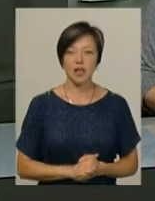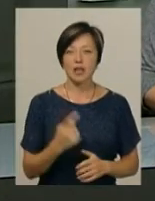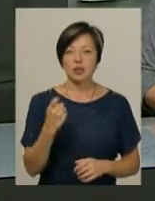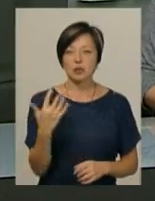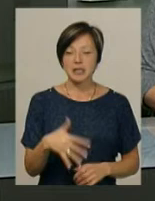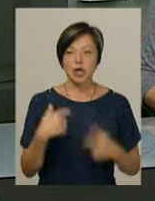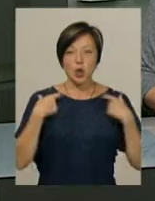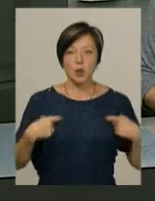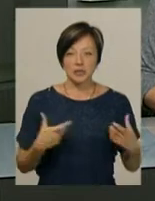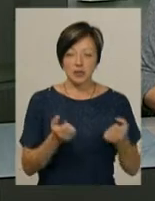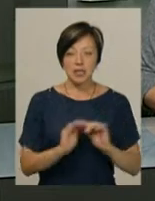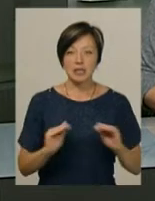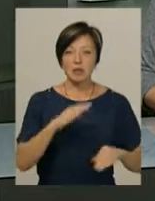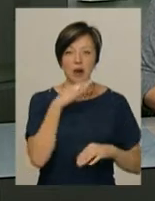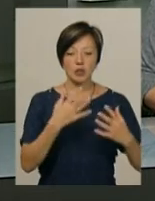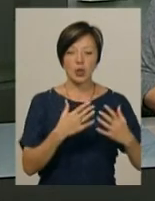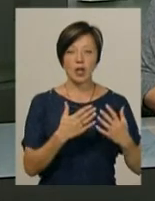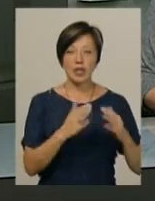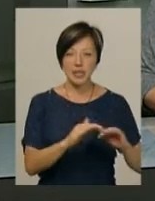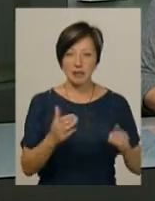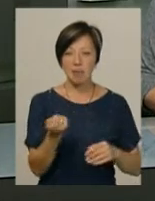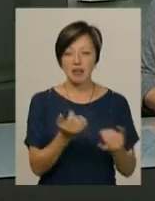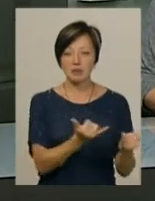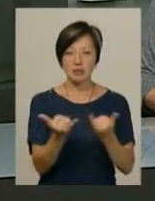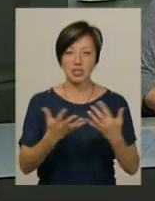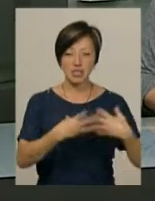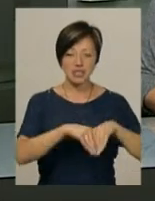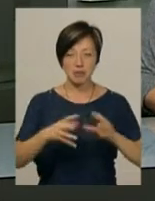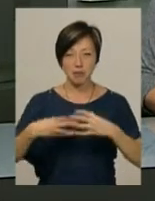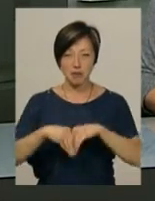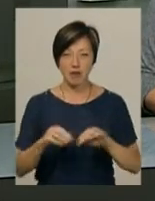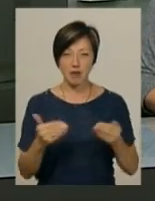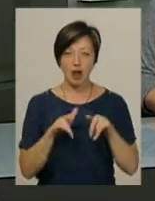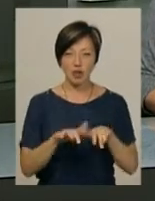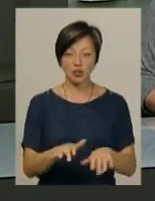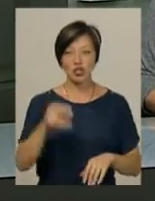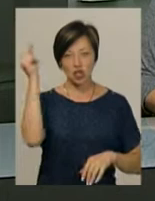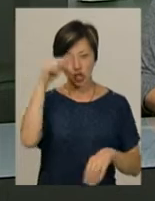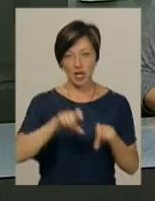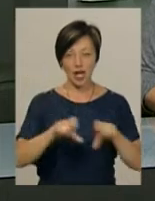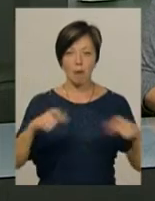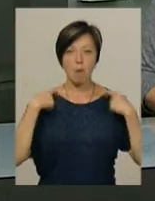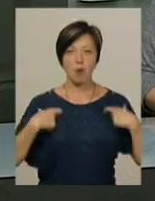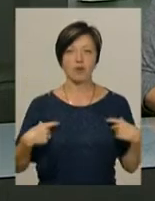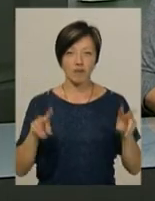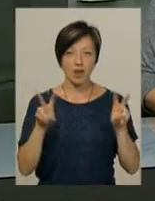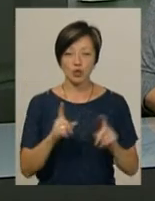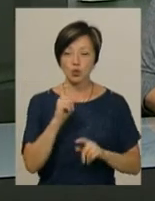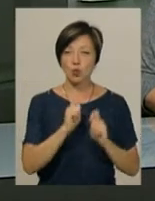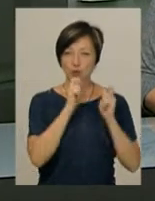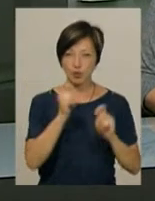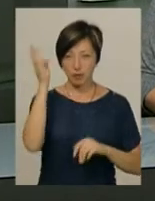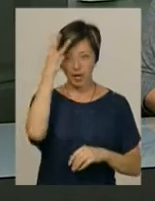150 рюкзаків отримали діти з багатодітних та малозабезпечених родин Хмельниччини у рамках акції «Шкільний портфелик». 100 із них вручили сьогодні